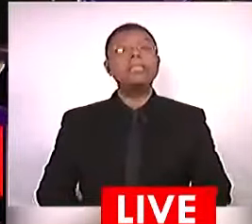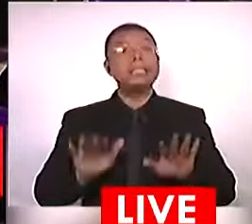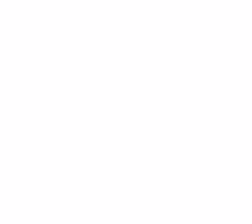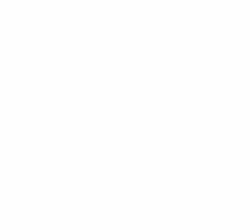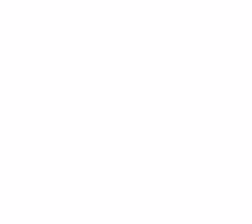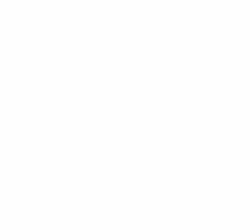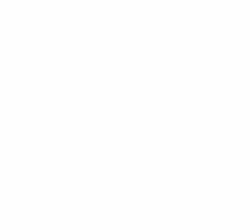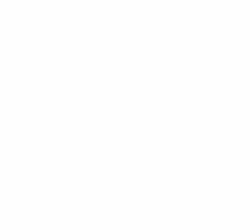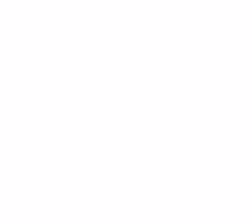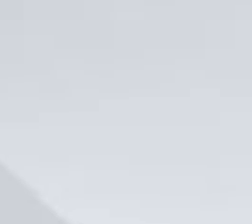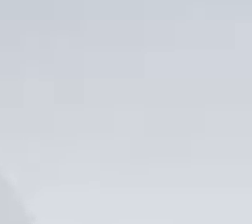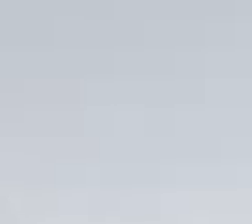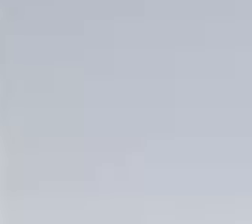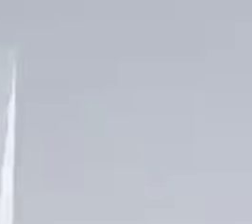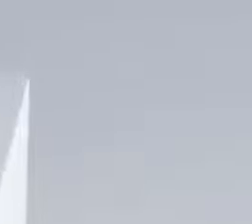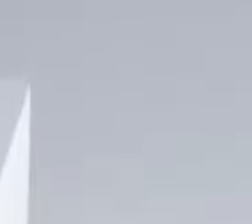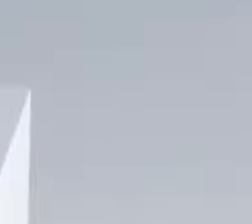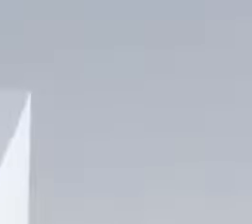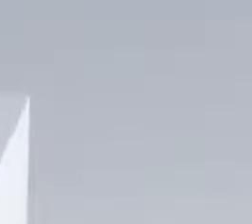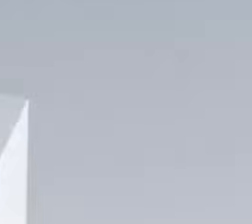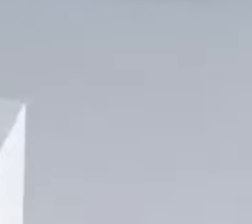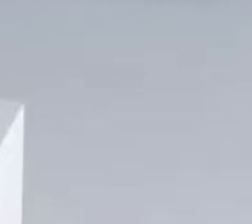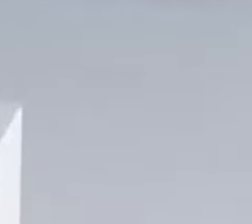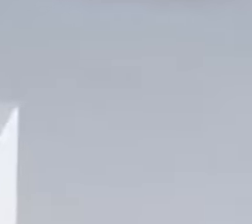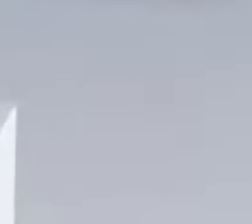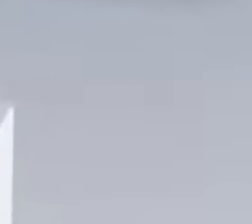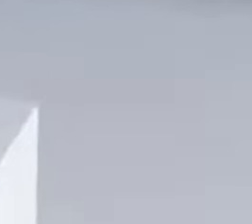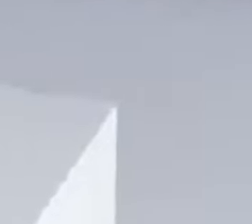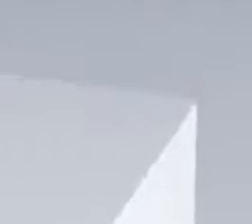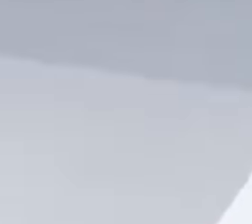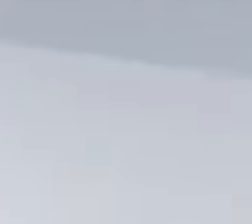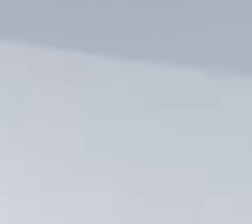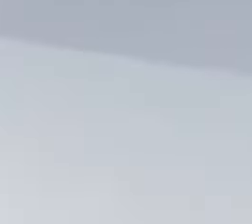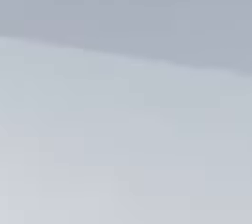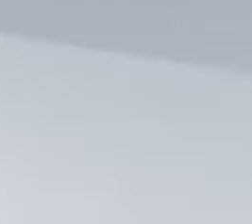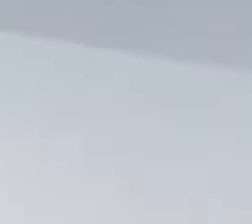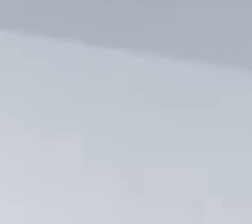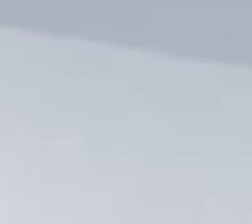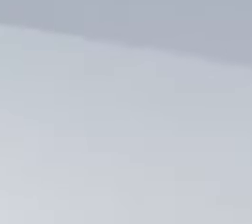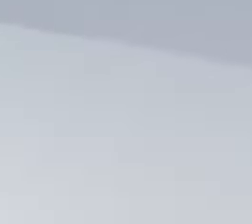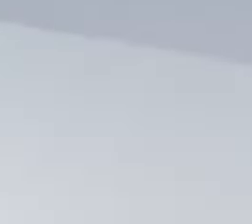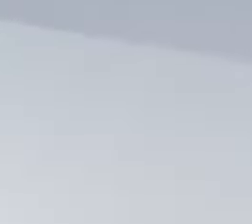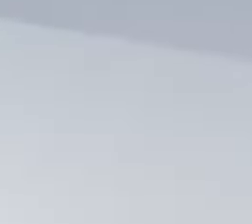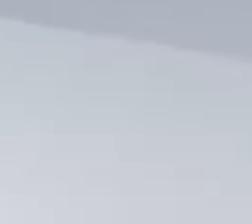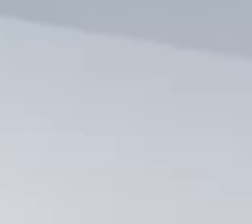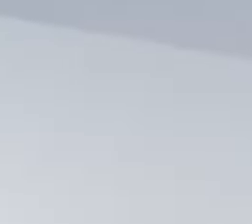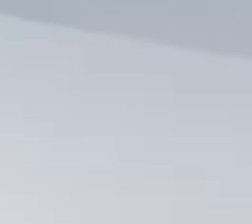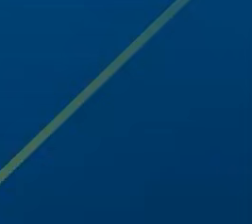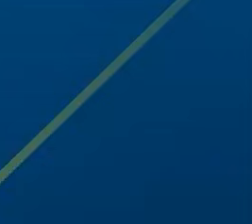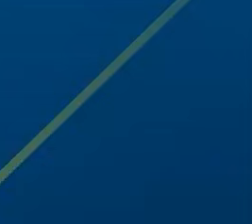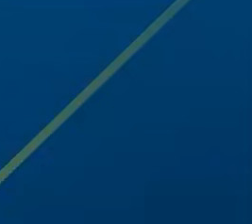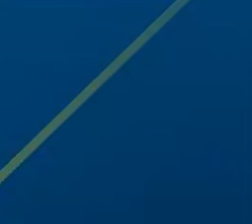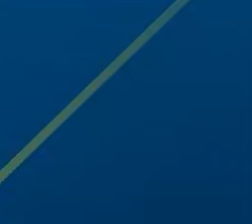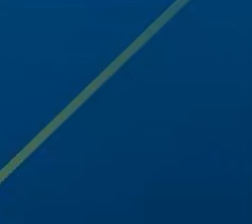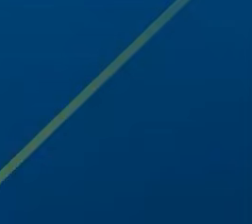kasih jelajahi cara baru mendapatkan informasi download Metro TV ext